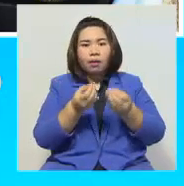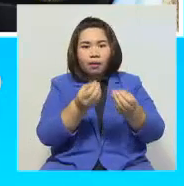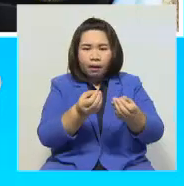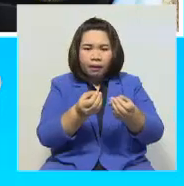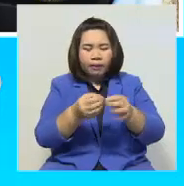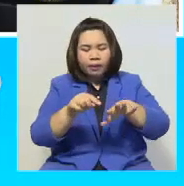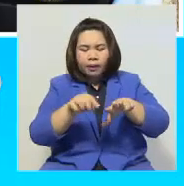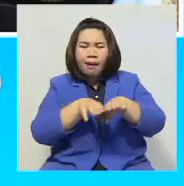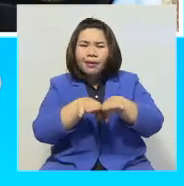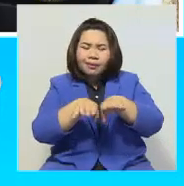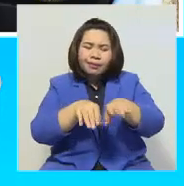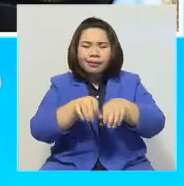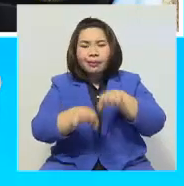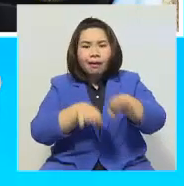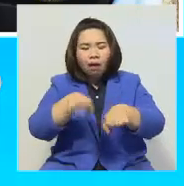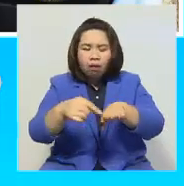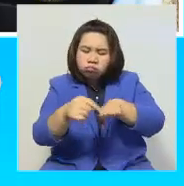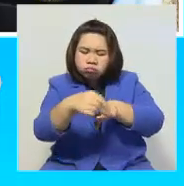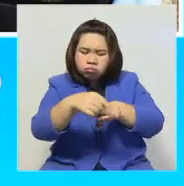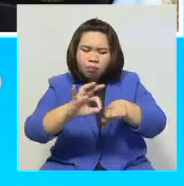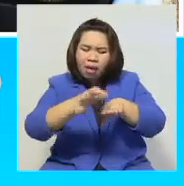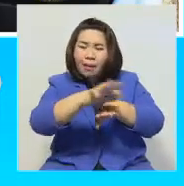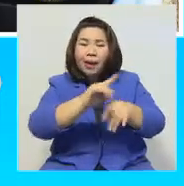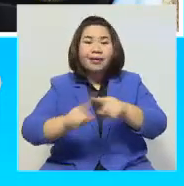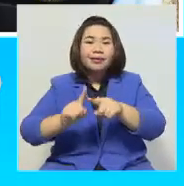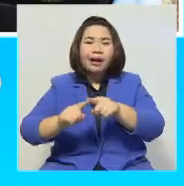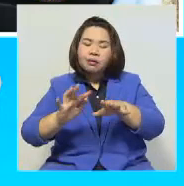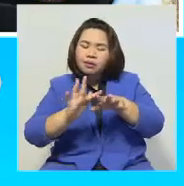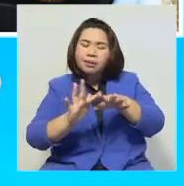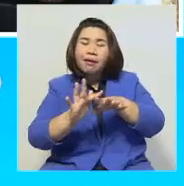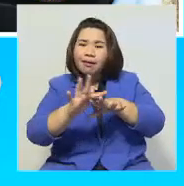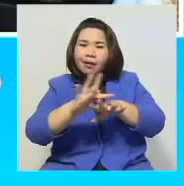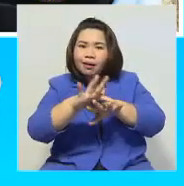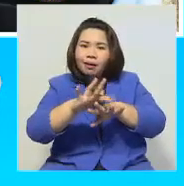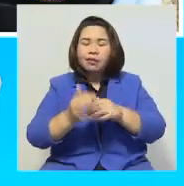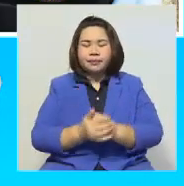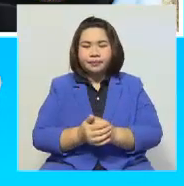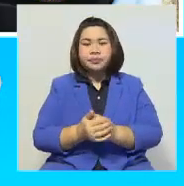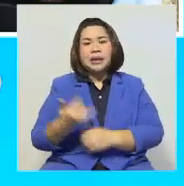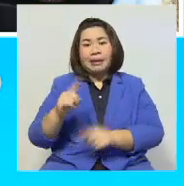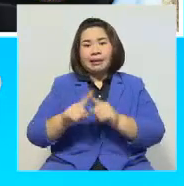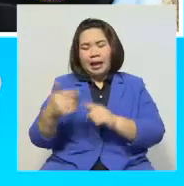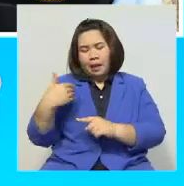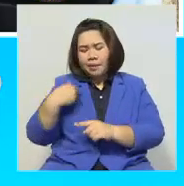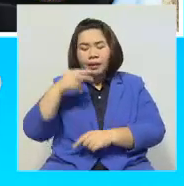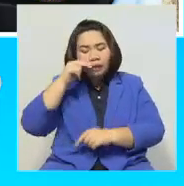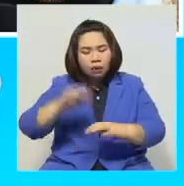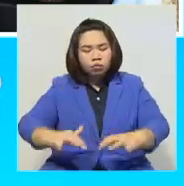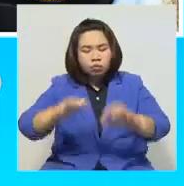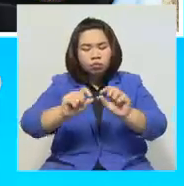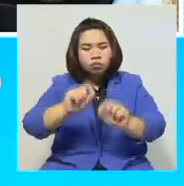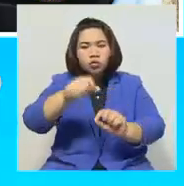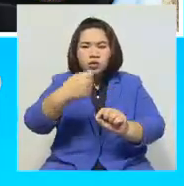เท้านะครับหรือว่าบางพื้นที่ที่น้ำขังอยู่คือไม่มากนะครับระดับ10เซน20เซนแล้ว